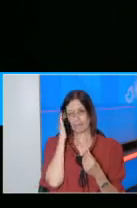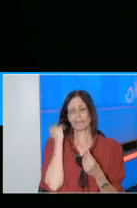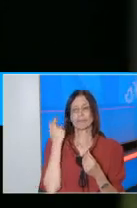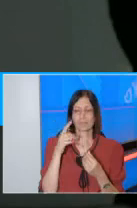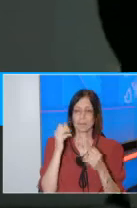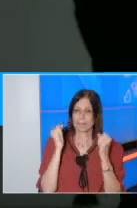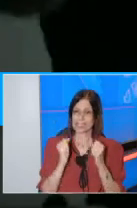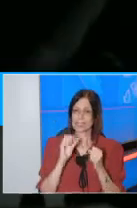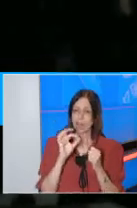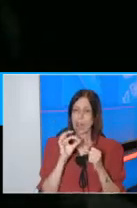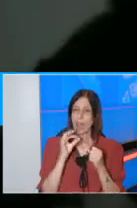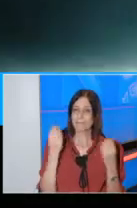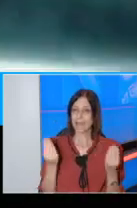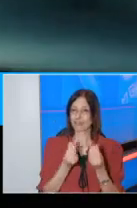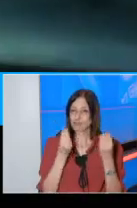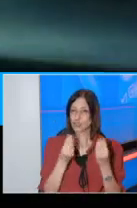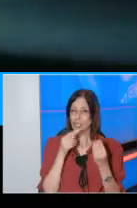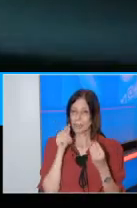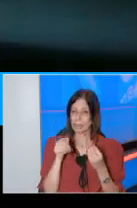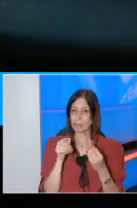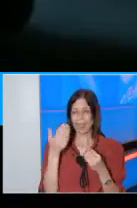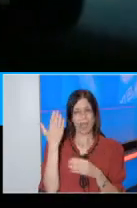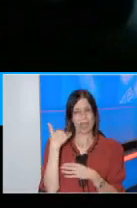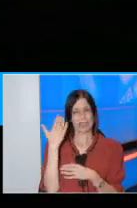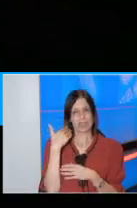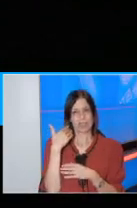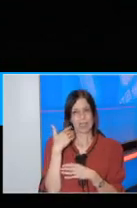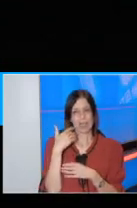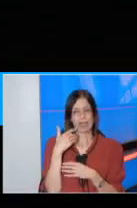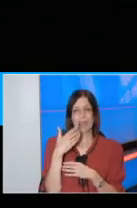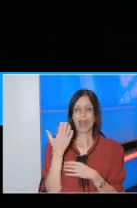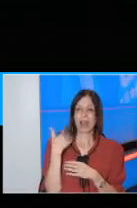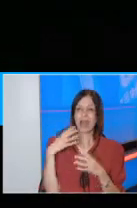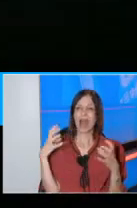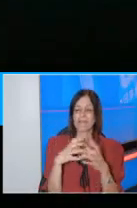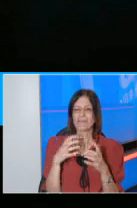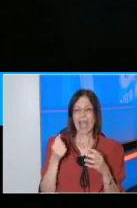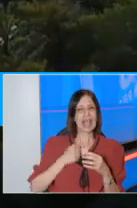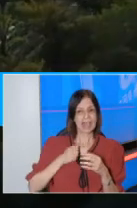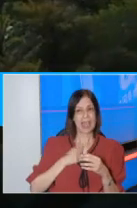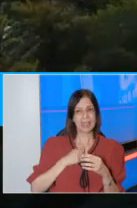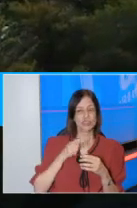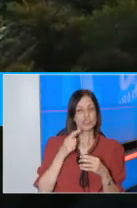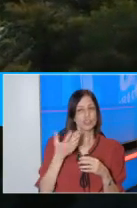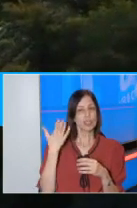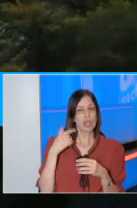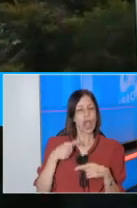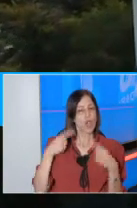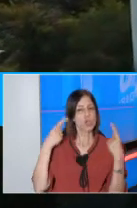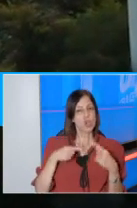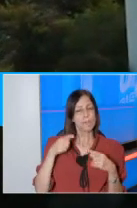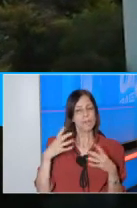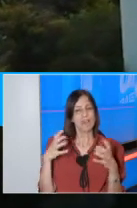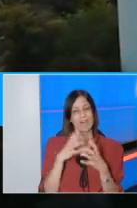והבסיס של המכשירים ההם היה על הבלקברי, החברה הקנדית, שהיום היא למעשה חברה כבר לא